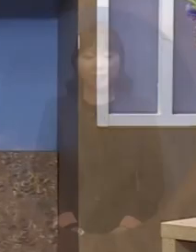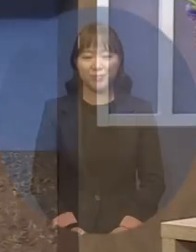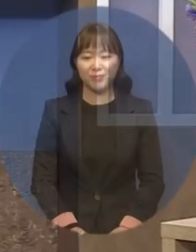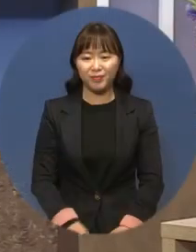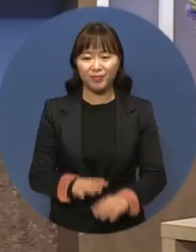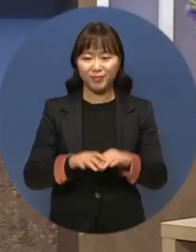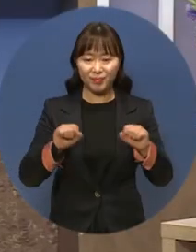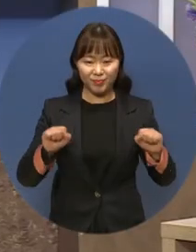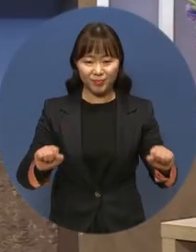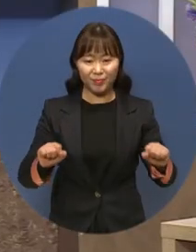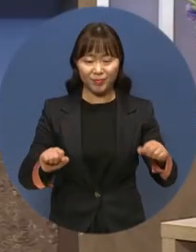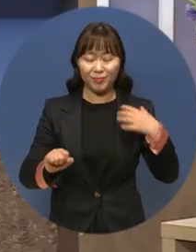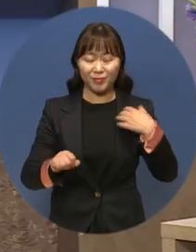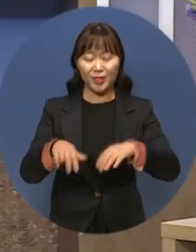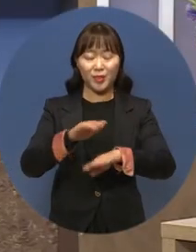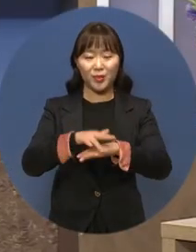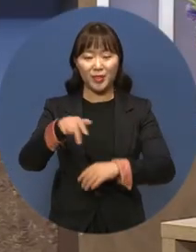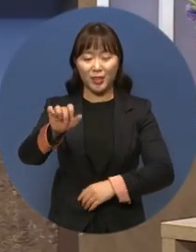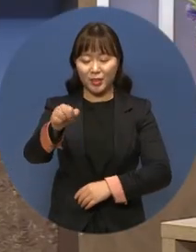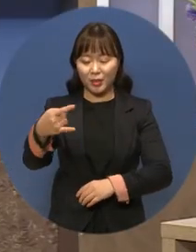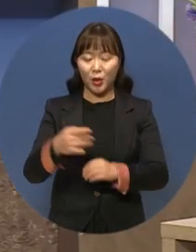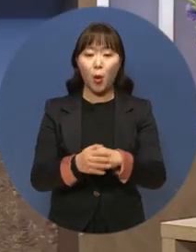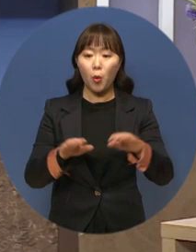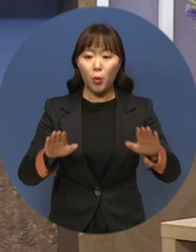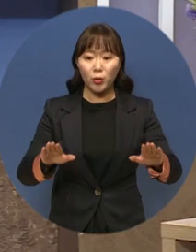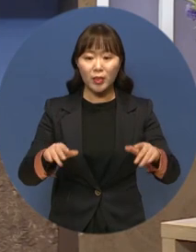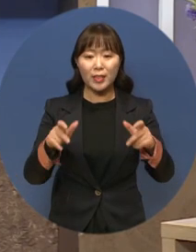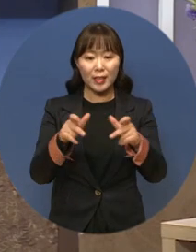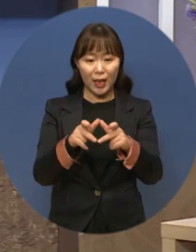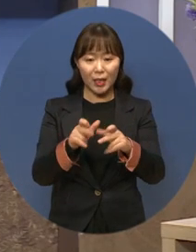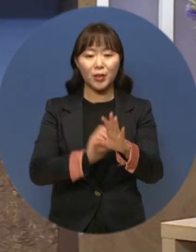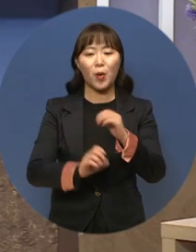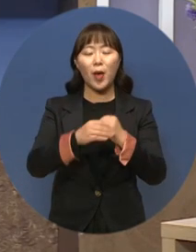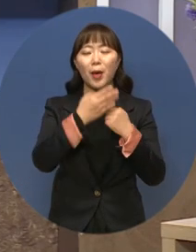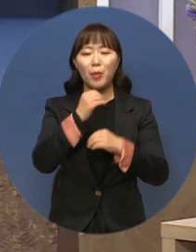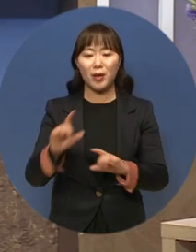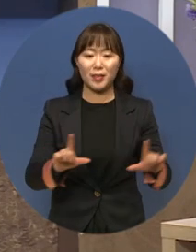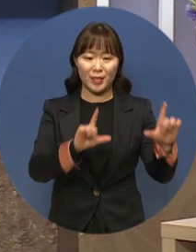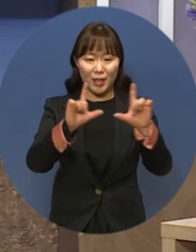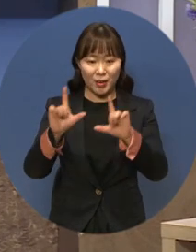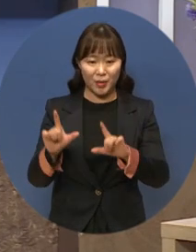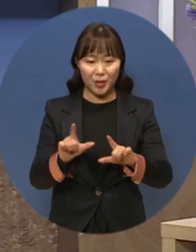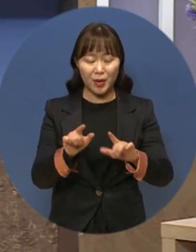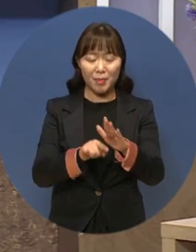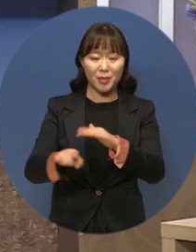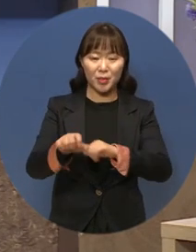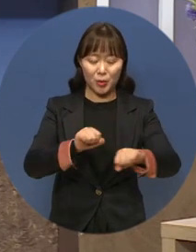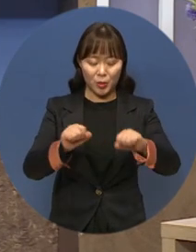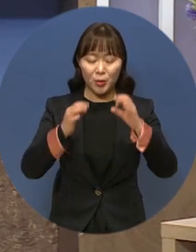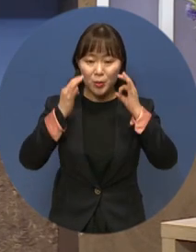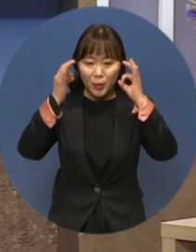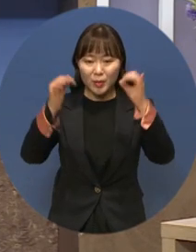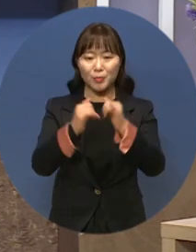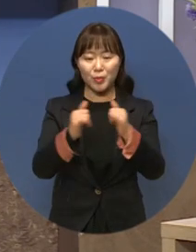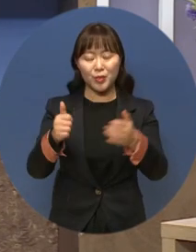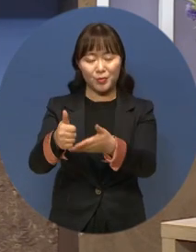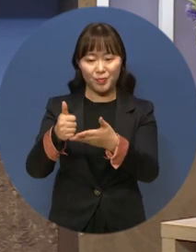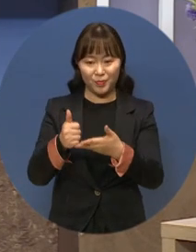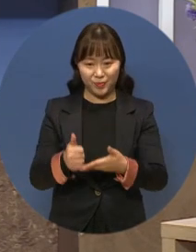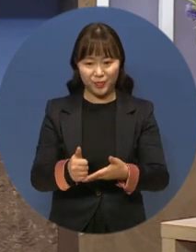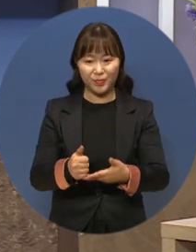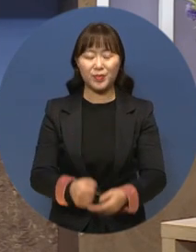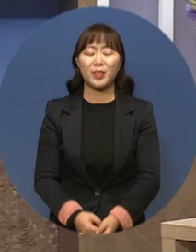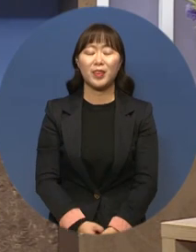안녕하세요. 행복나눔지킴이의 손자희입니다. 오늘은 장애인이 더 행복한 삶을 살아갈 수 있도록 앞장서서 노력하는 분을